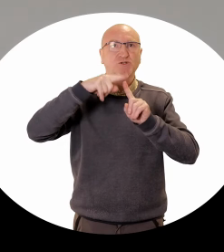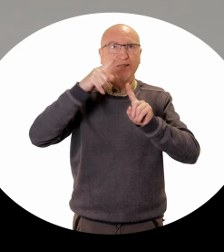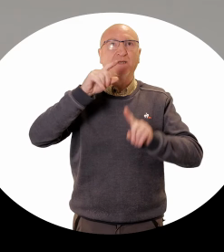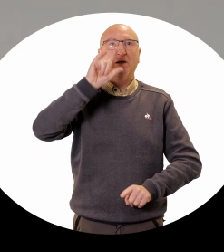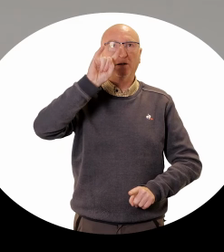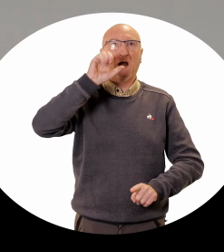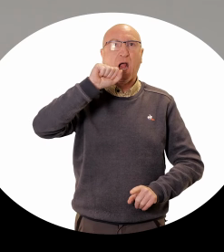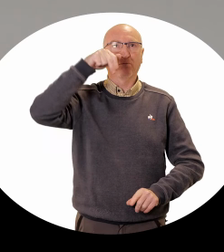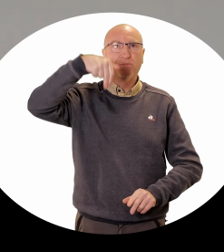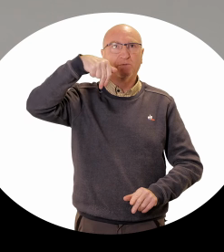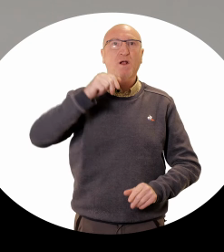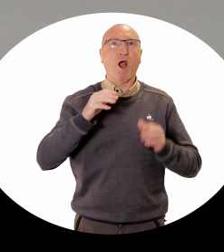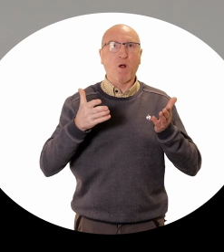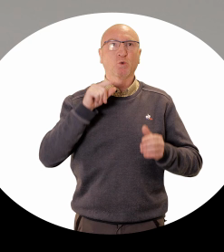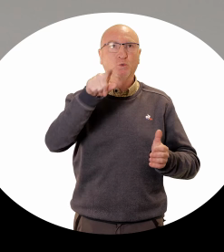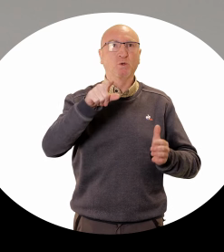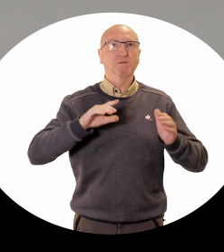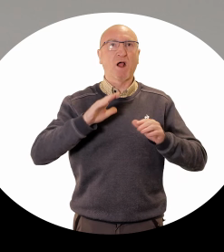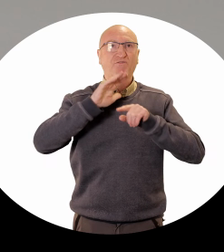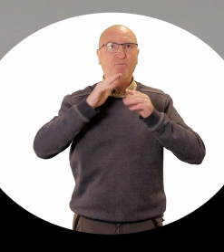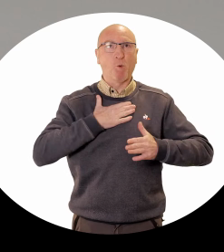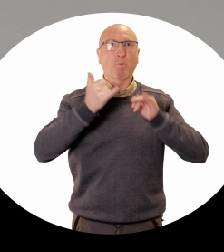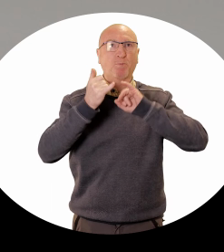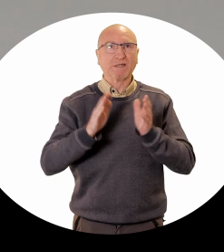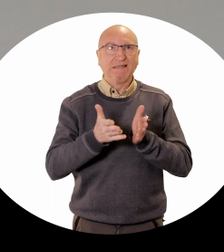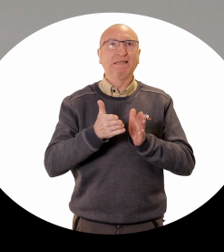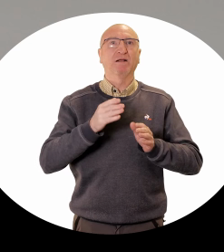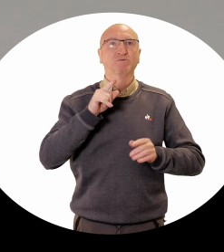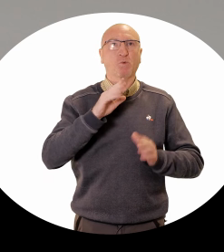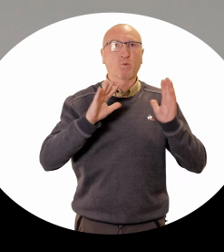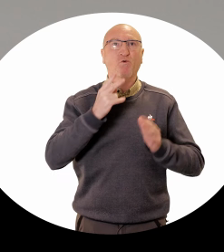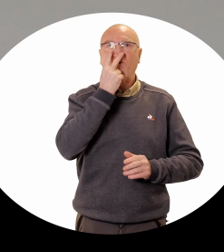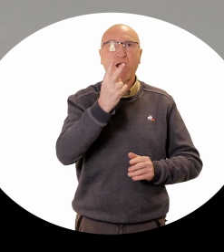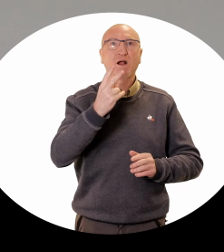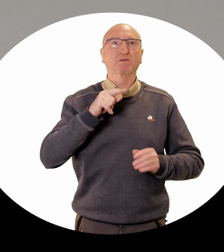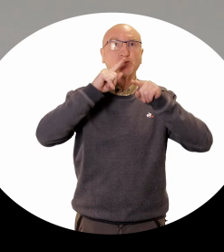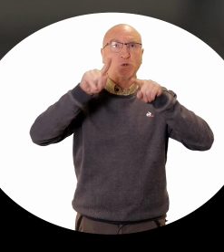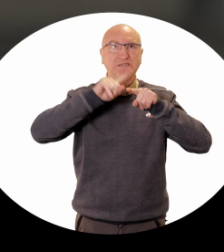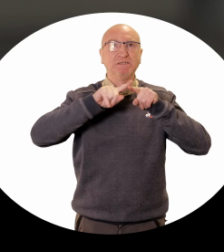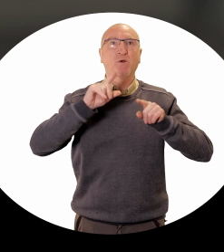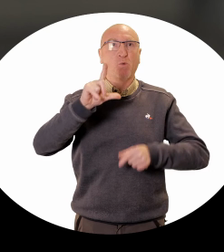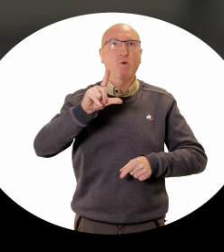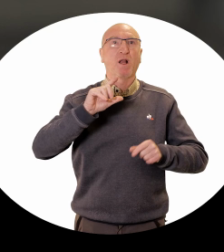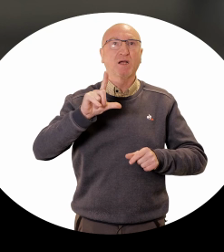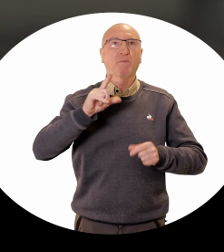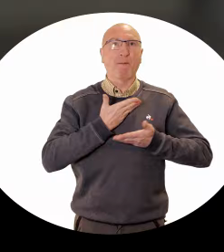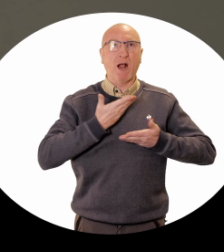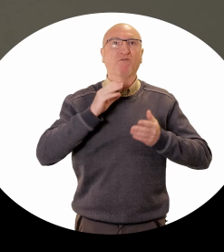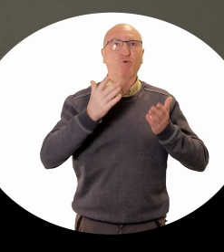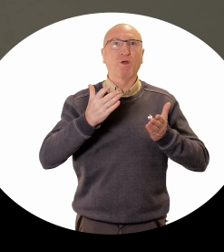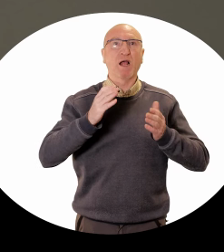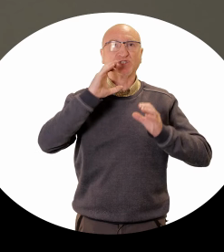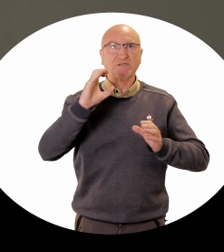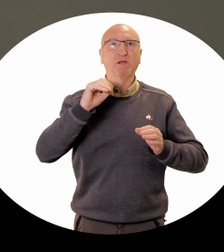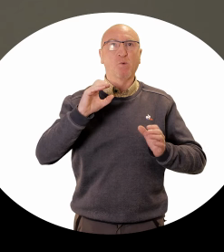Et je suis recyclable. Mais, et toi? Mais tu sers à quoi, toi? Tu es tout violet. Bah, je suis un joint haut de gamme